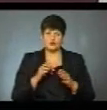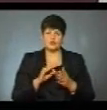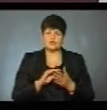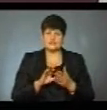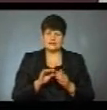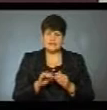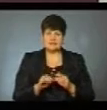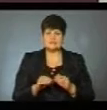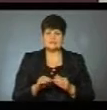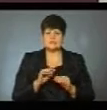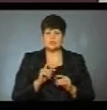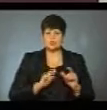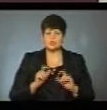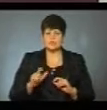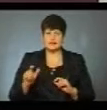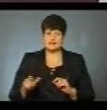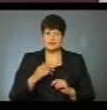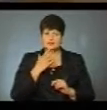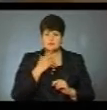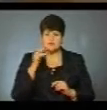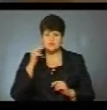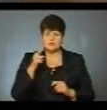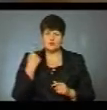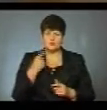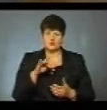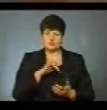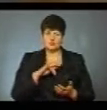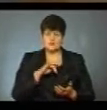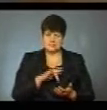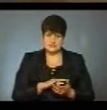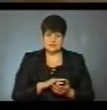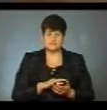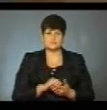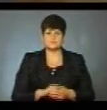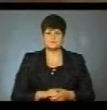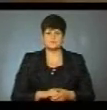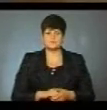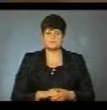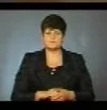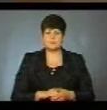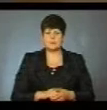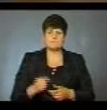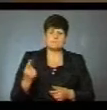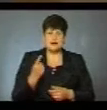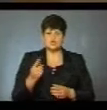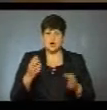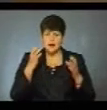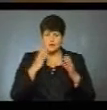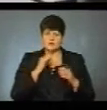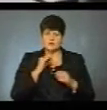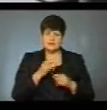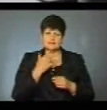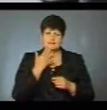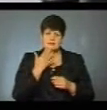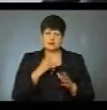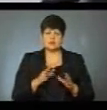зі студентами-іноземцями, які навчаються в обласному центрі, повідомила продюсерка ЮА «Тернопіль» Зоряна Биндас. Перший радіодиктант